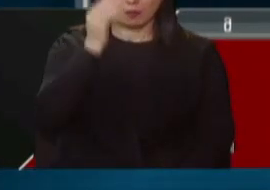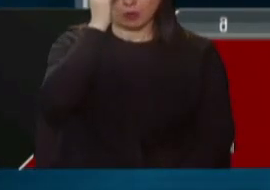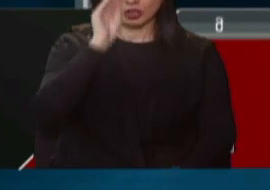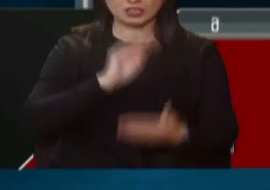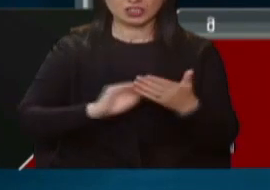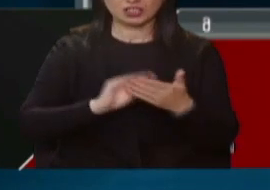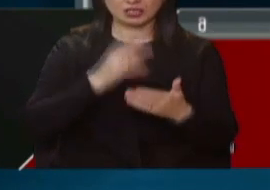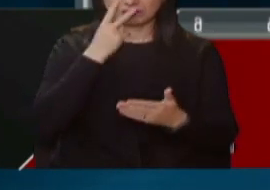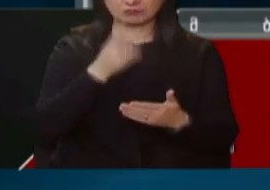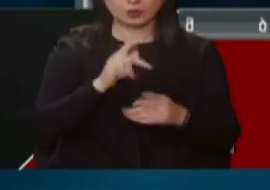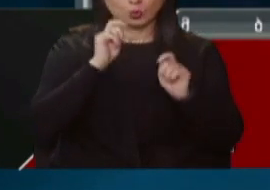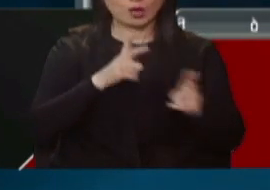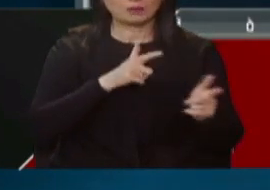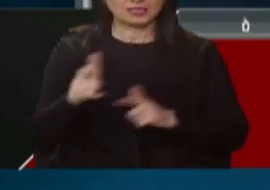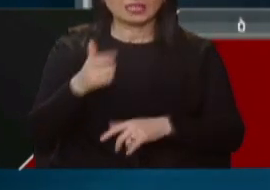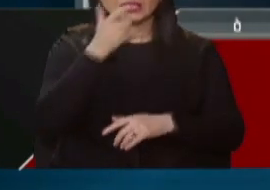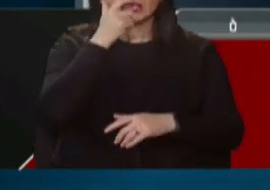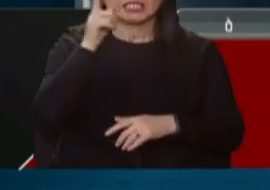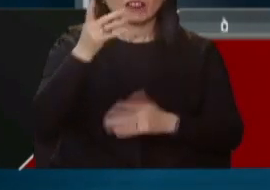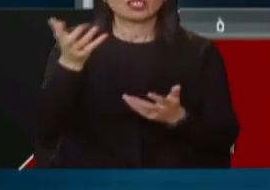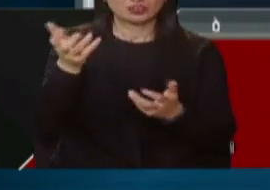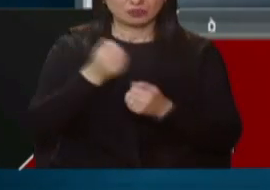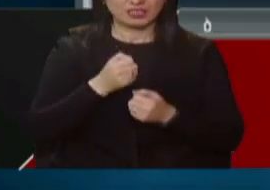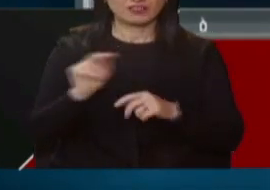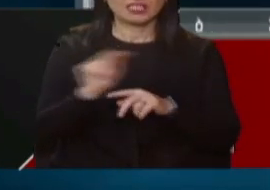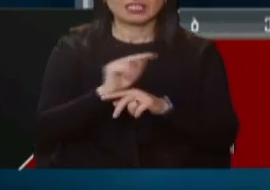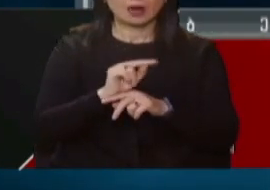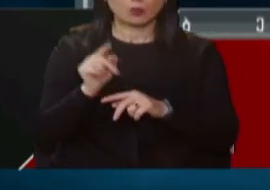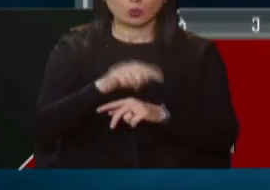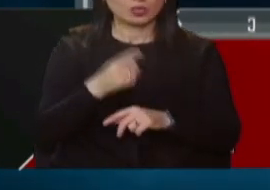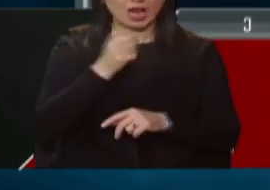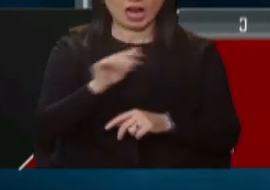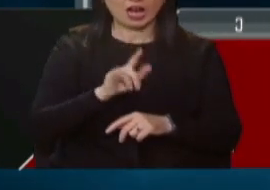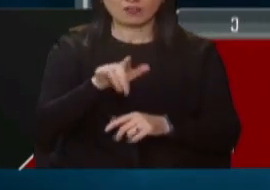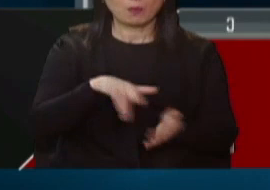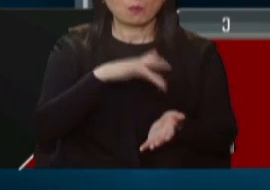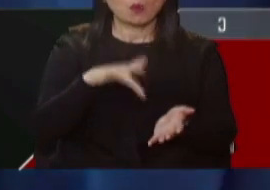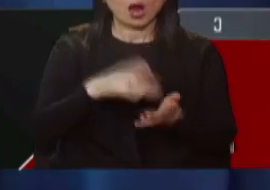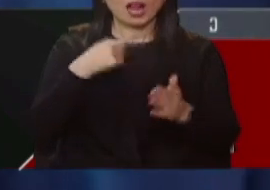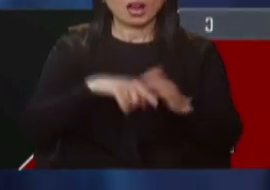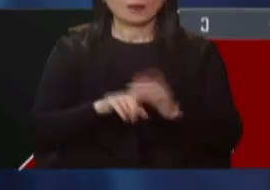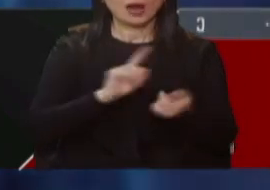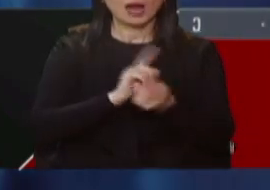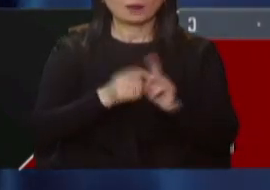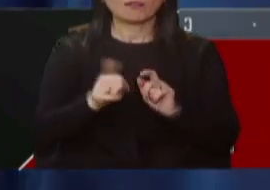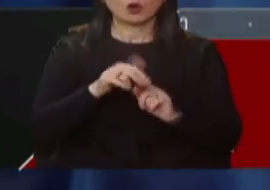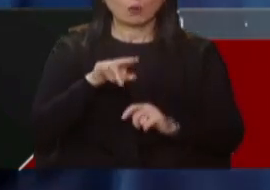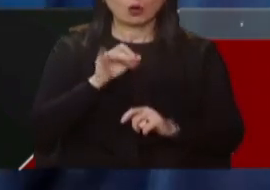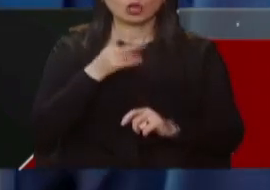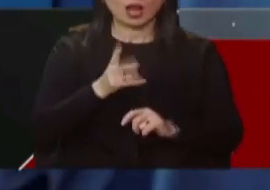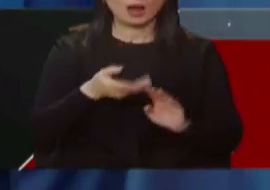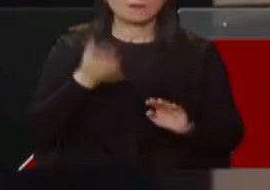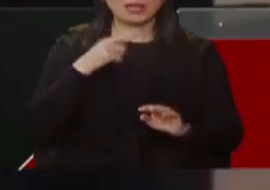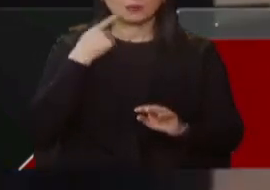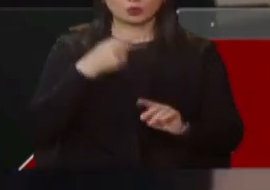პოზიციაში გამოჩნდა უკრაინა მზადაა მიხეილ სააკაშვილის მისაღებად და სამკურნალად არამხოლოდ მისი მოქალაქეობის გამო, არამედ როგორც პოდოლაკს